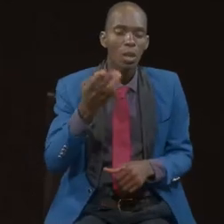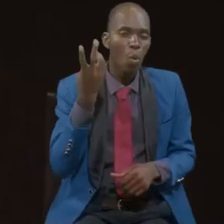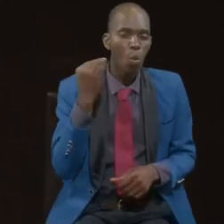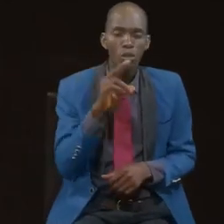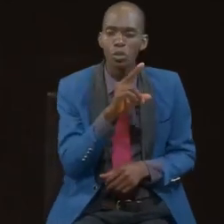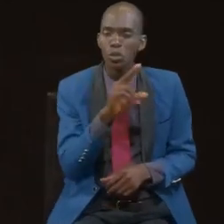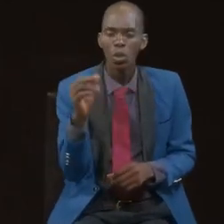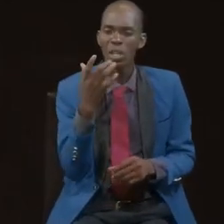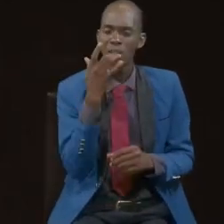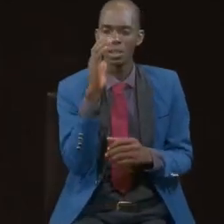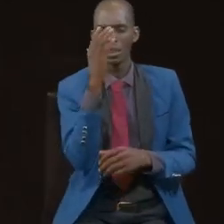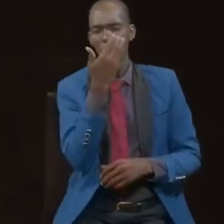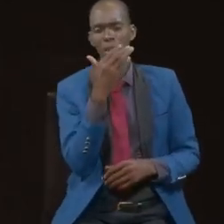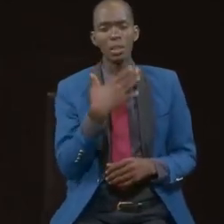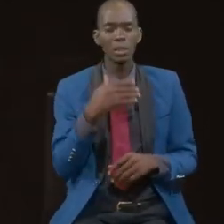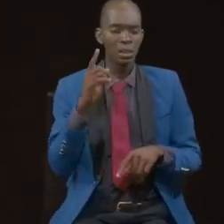permis de se mirer.